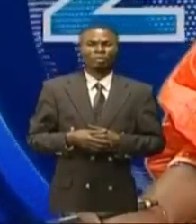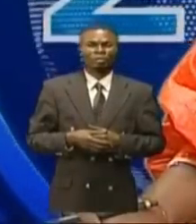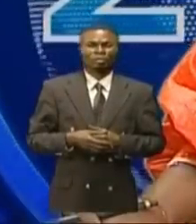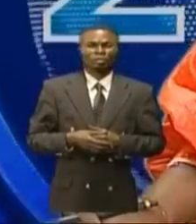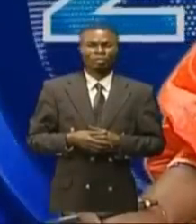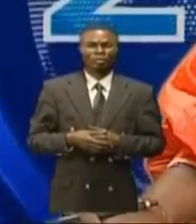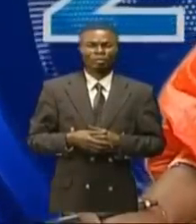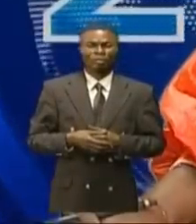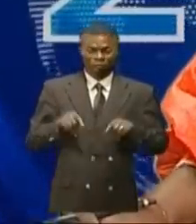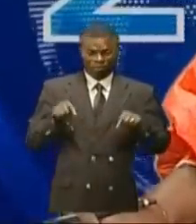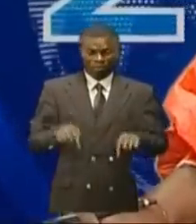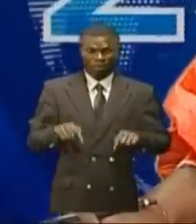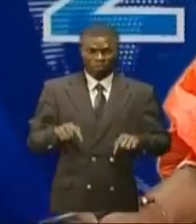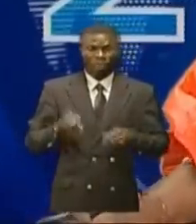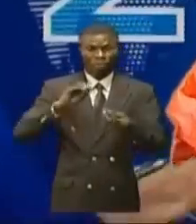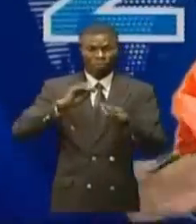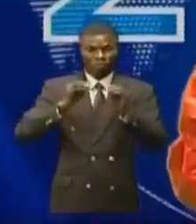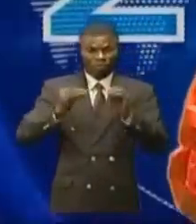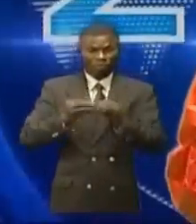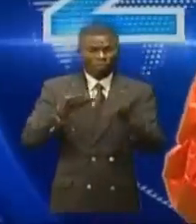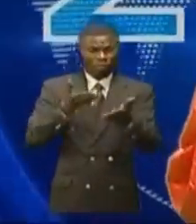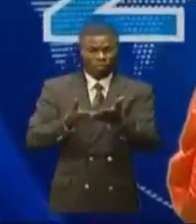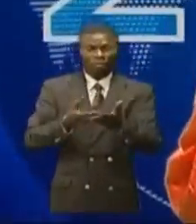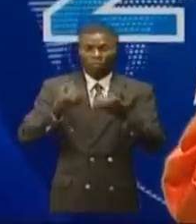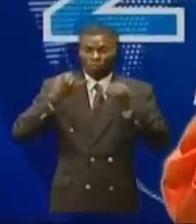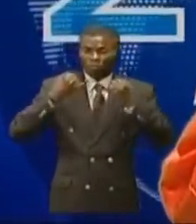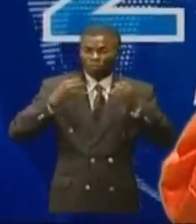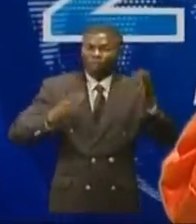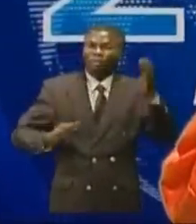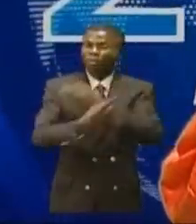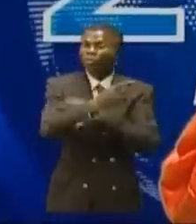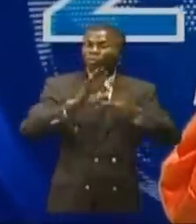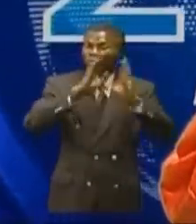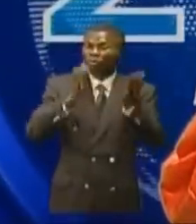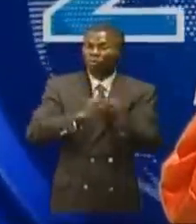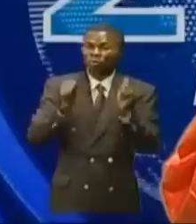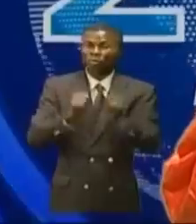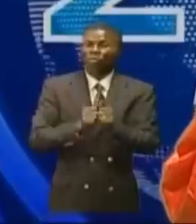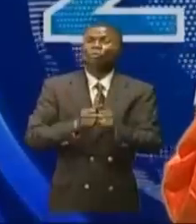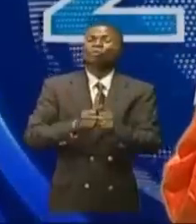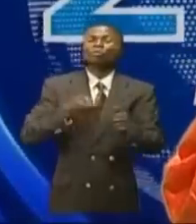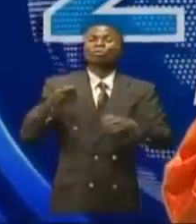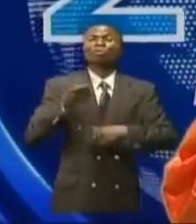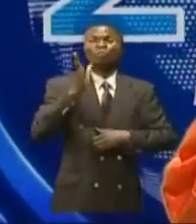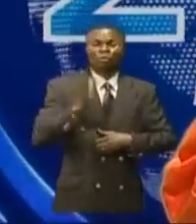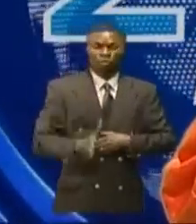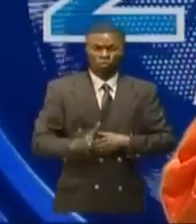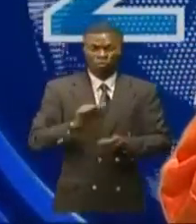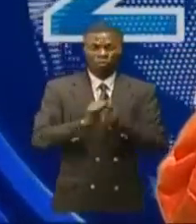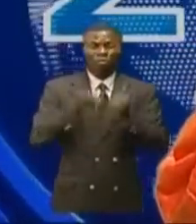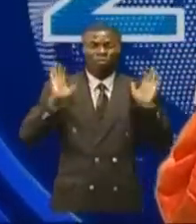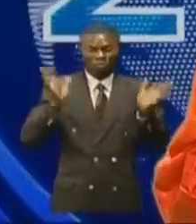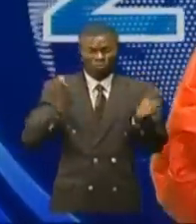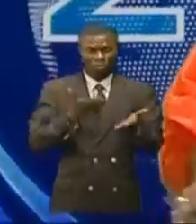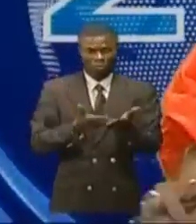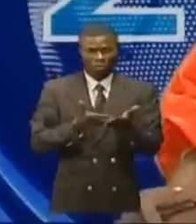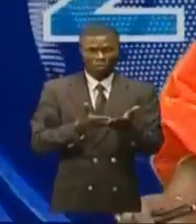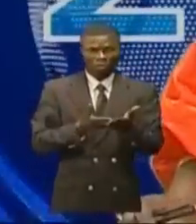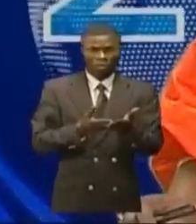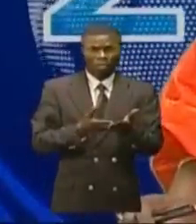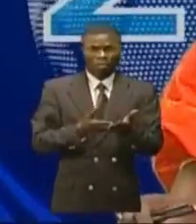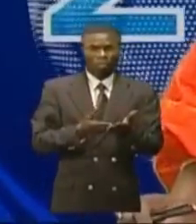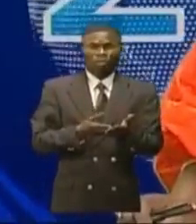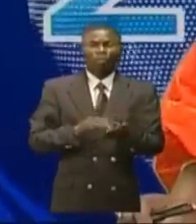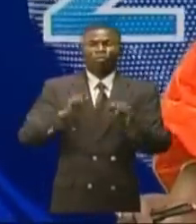Il y a désormais un numéro pour alerter tout mouvement suspect de kidnapping ou toute attitude subversive. G24 de